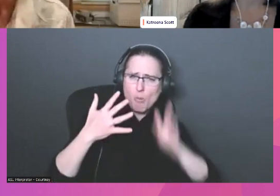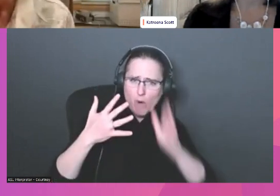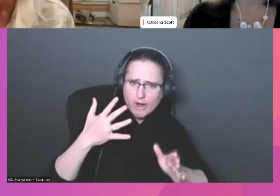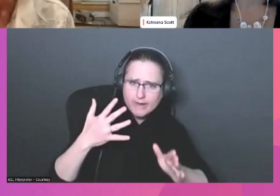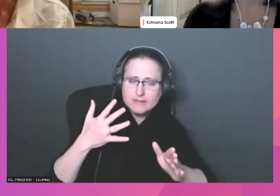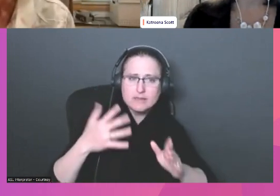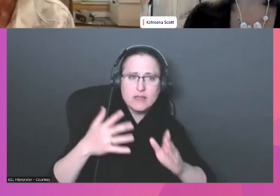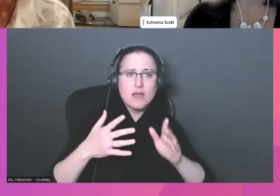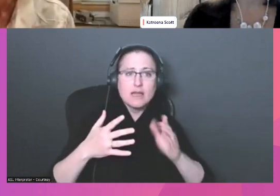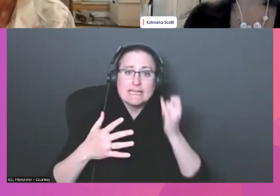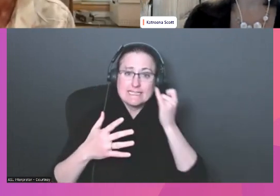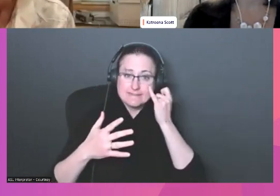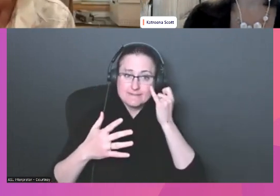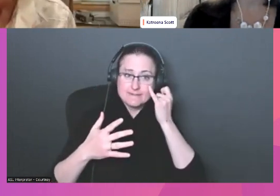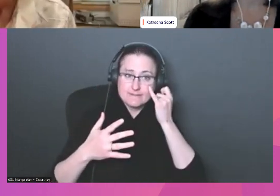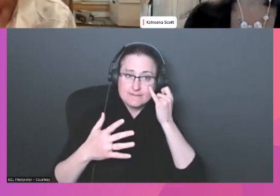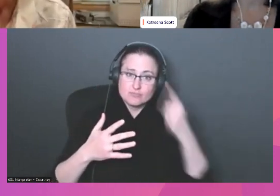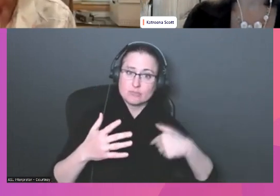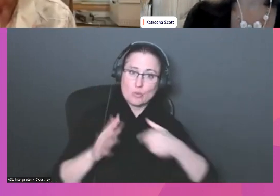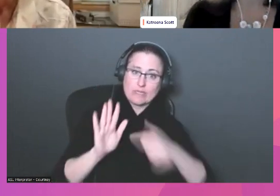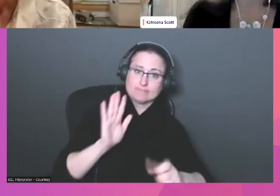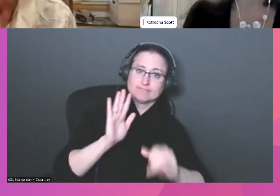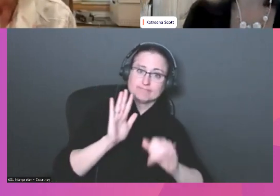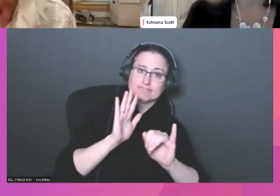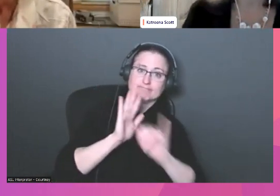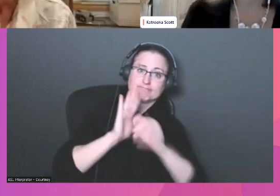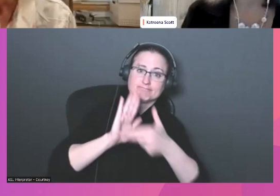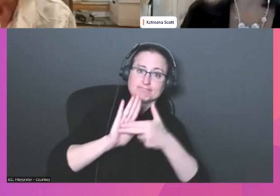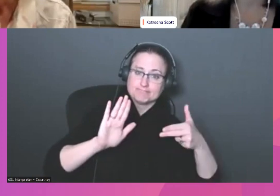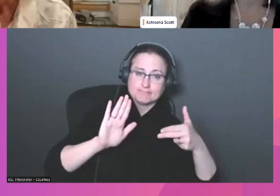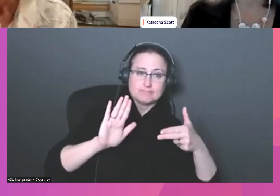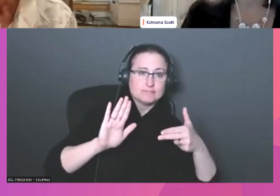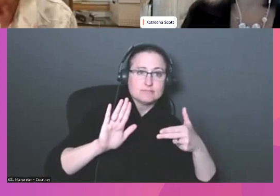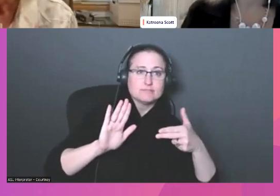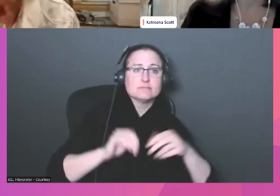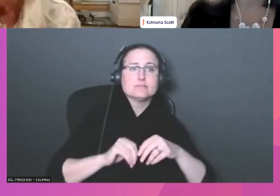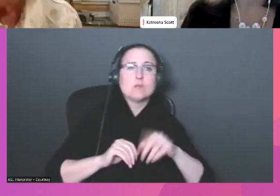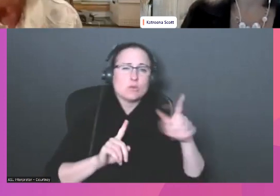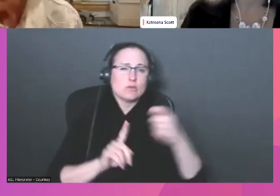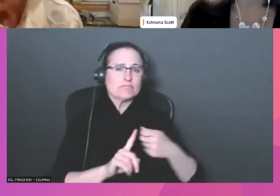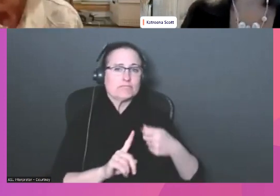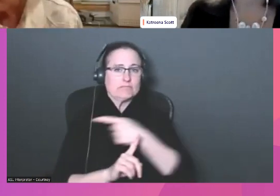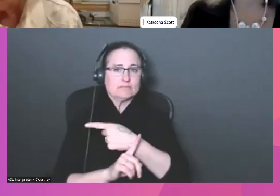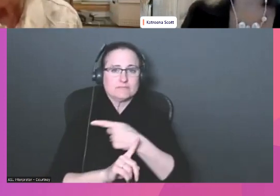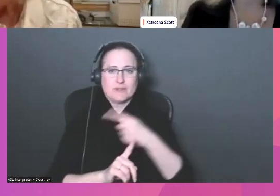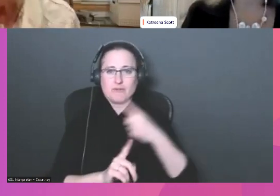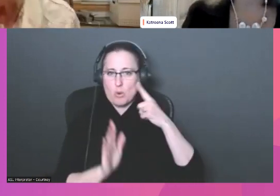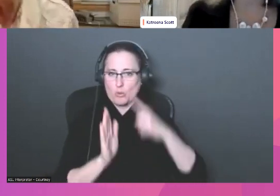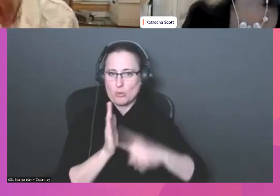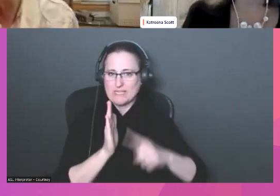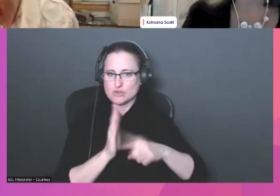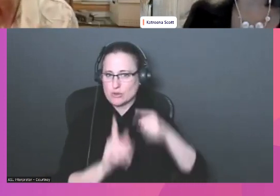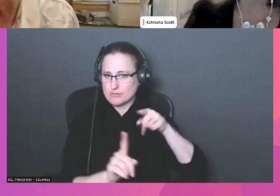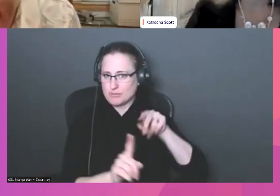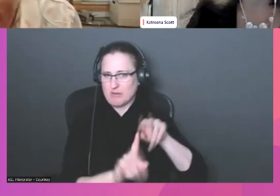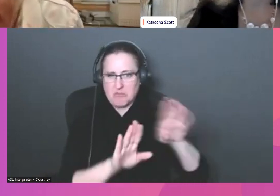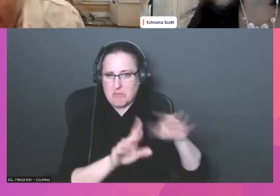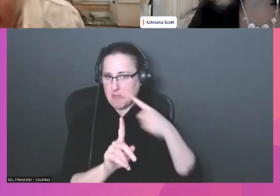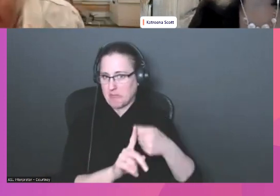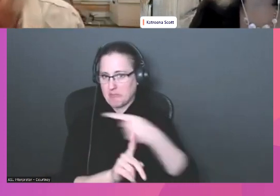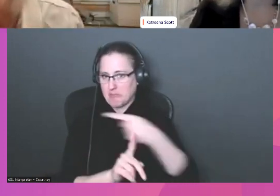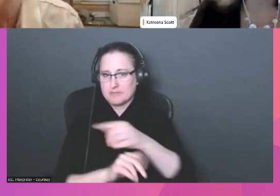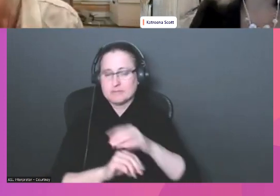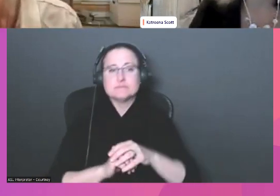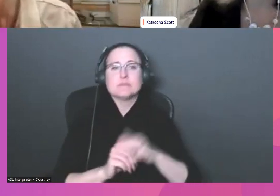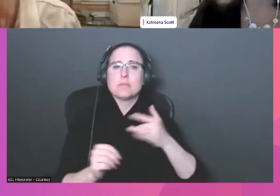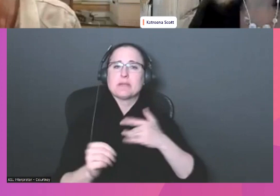que vous, pas autant que à ce qu'on peut s'attendre comparé à quelqu'un qui peut être diagnosticable. Du